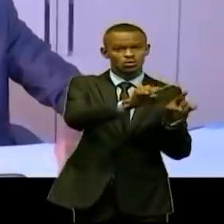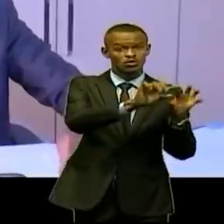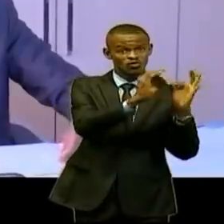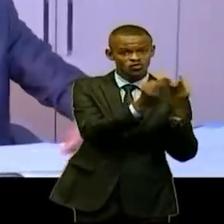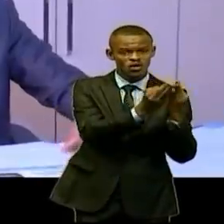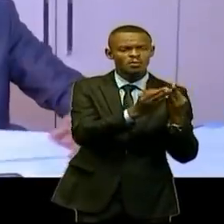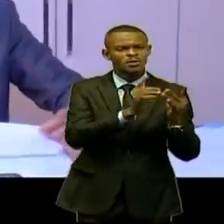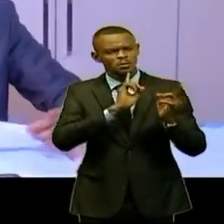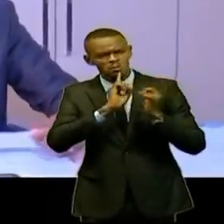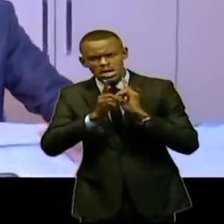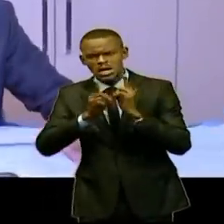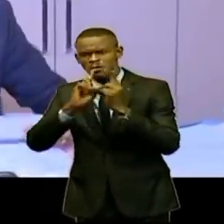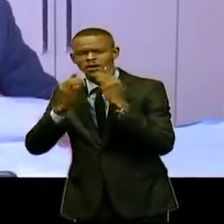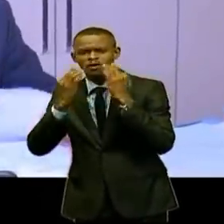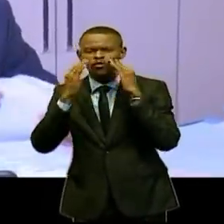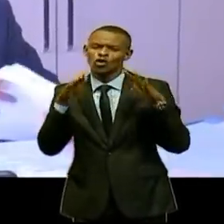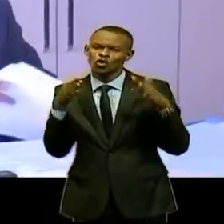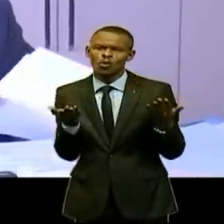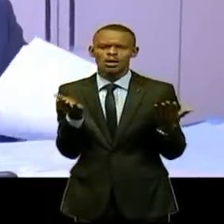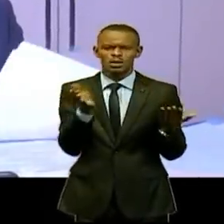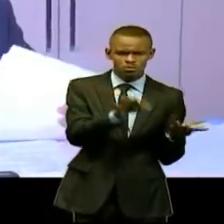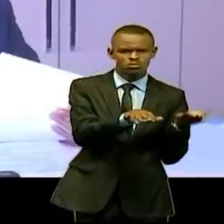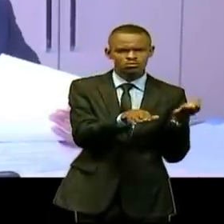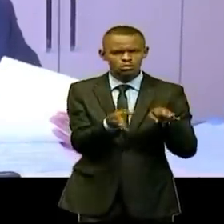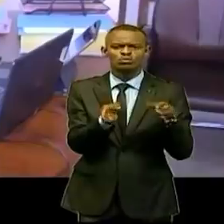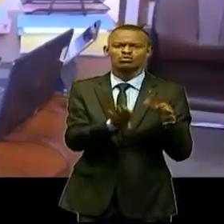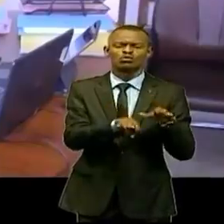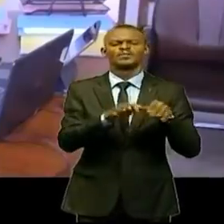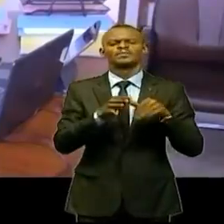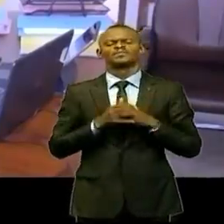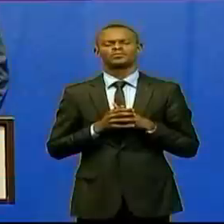Ituri. Deux points d'information.